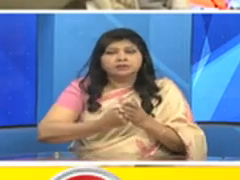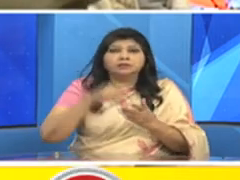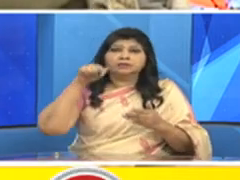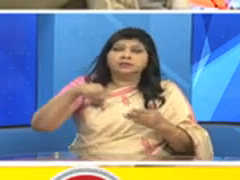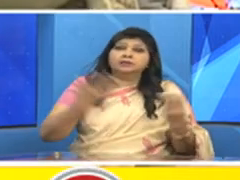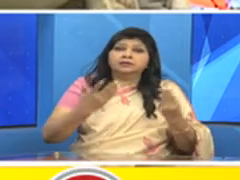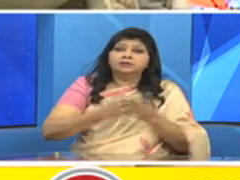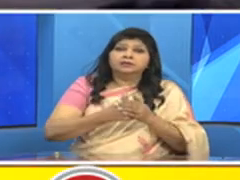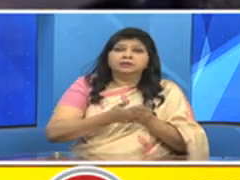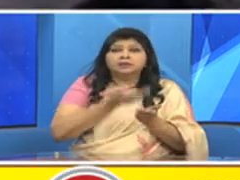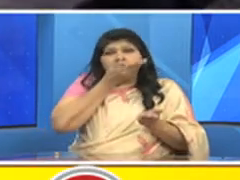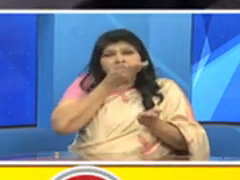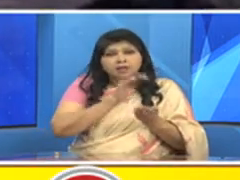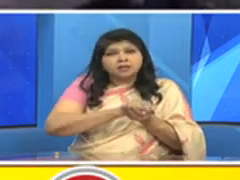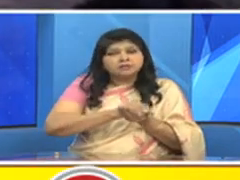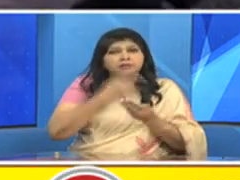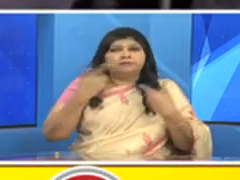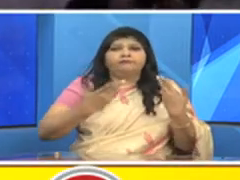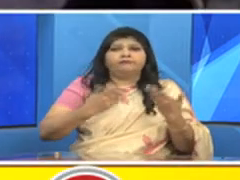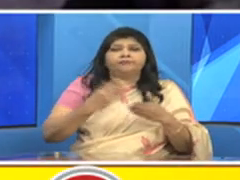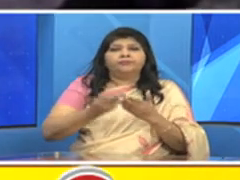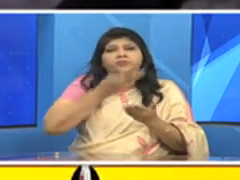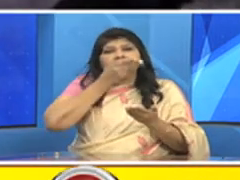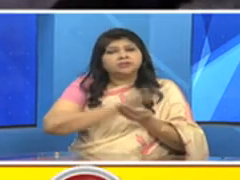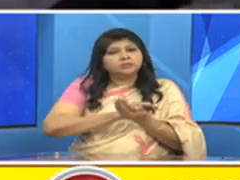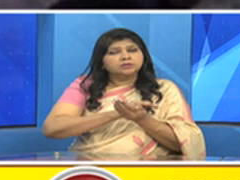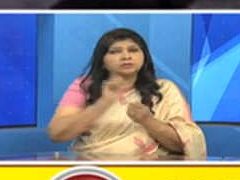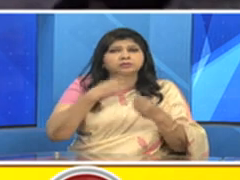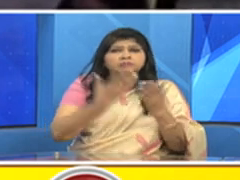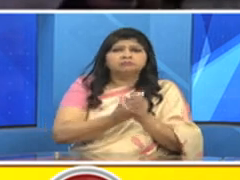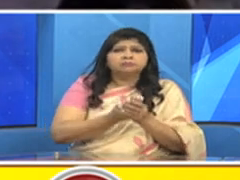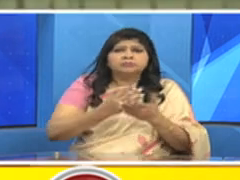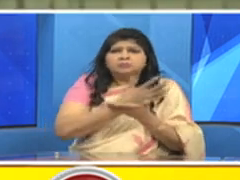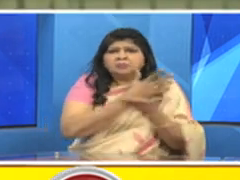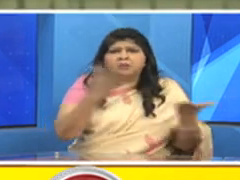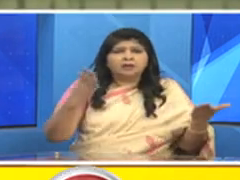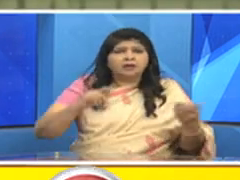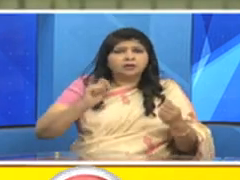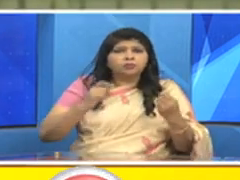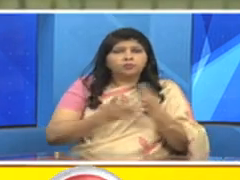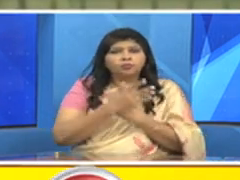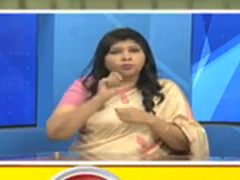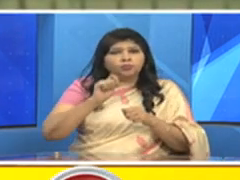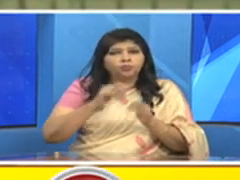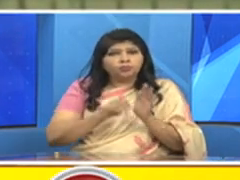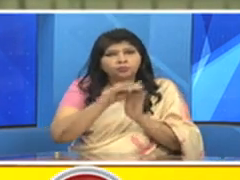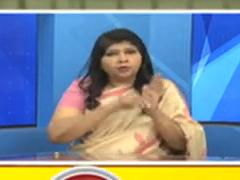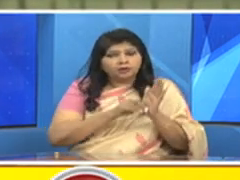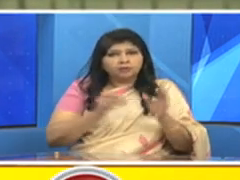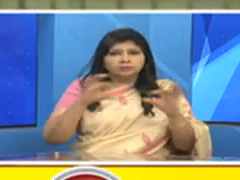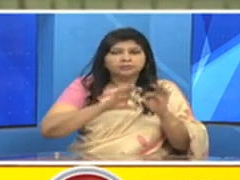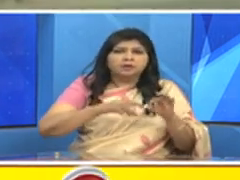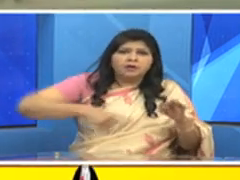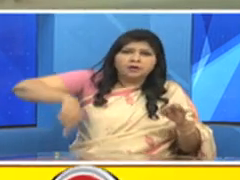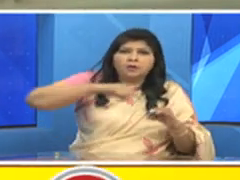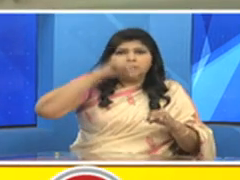है जल संरक्षण। जल संरक्षण के लिए कई व्यापक और इनोवेटिव प्रयास देश के हर कोने